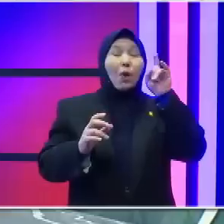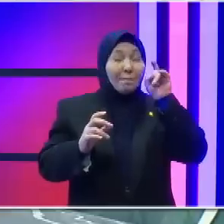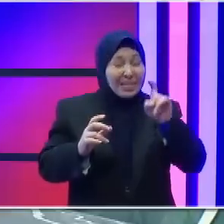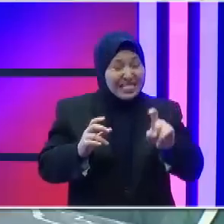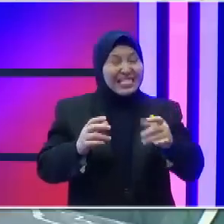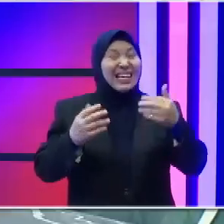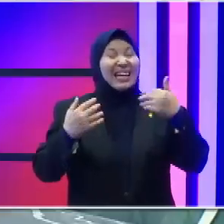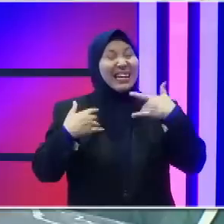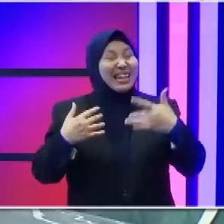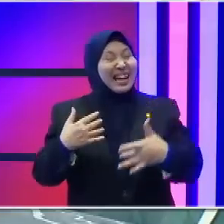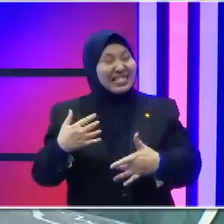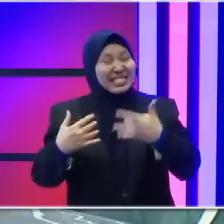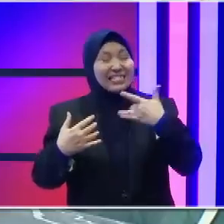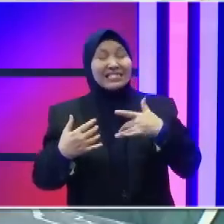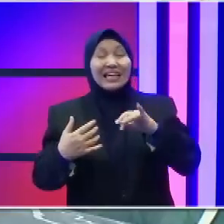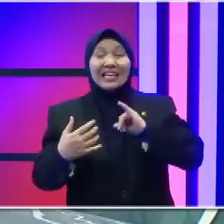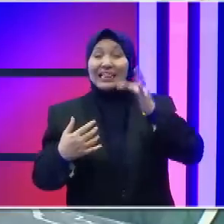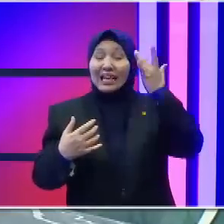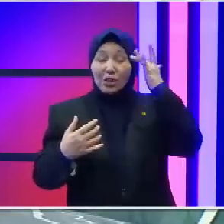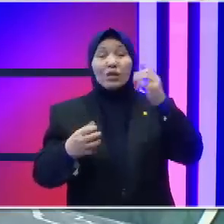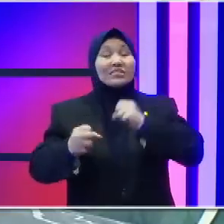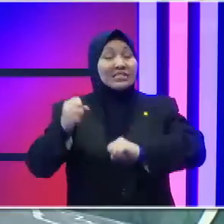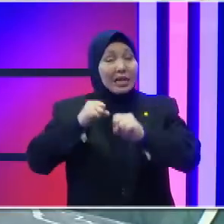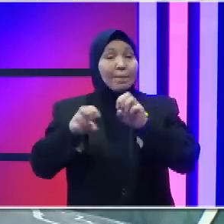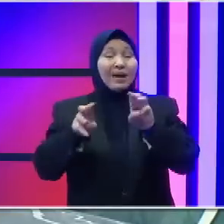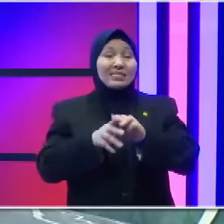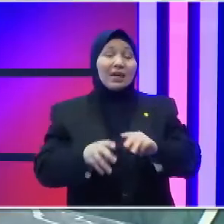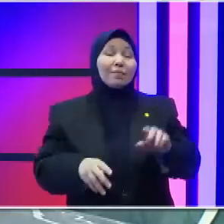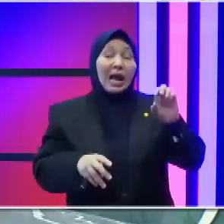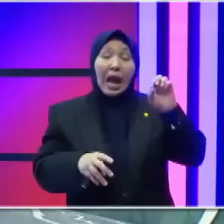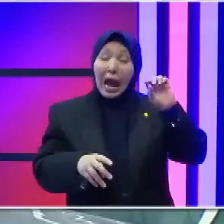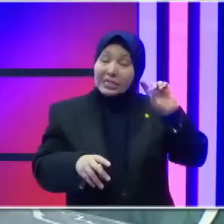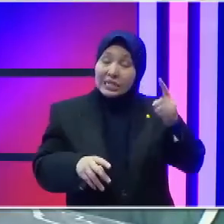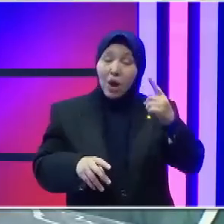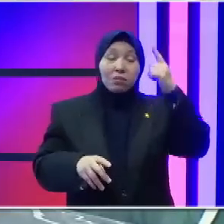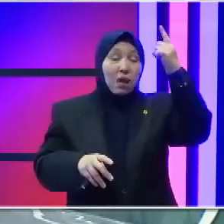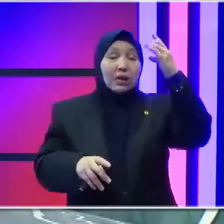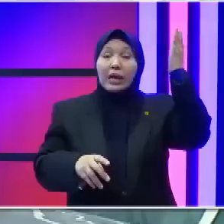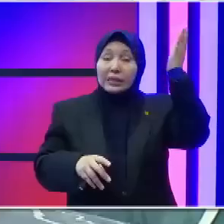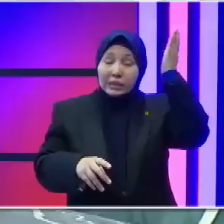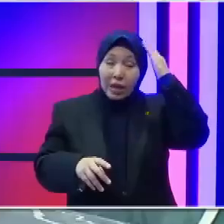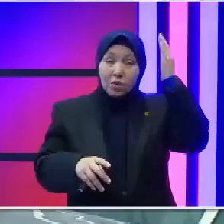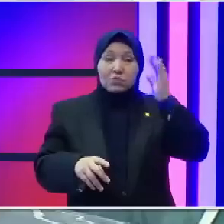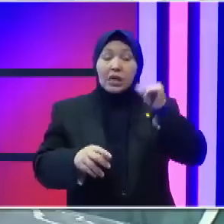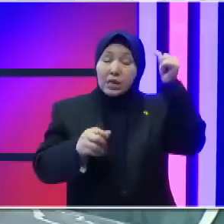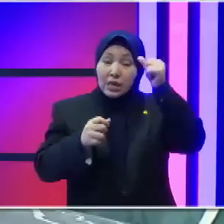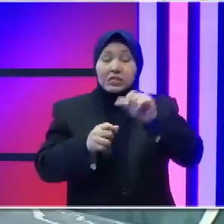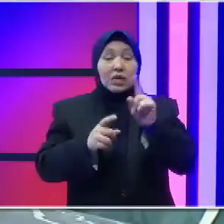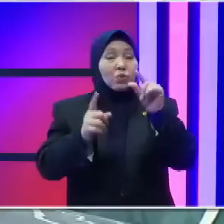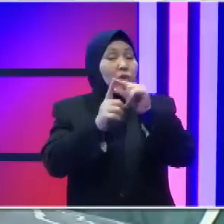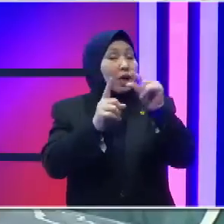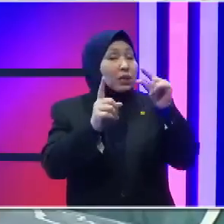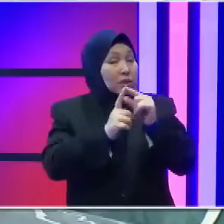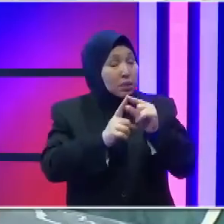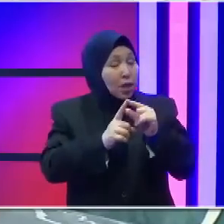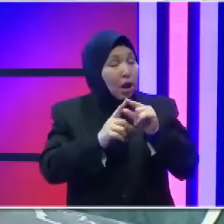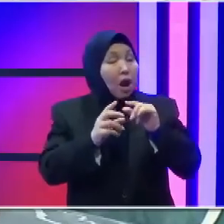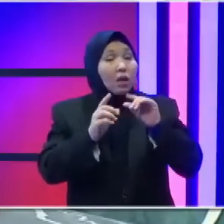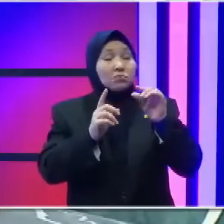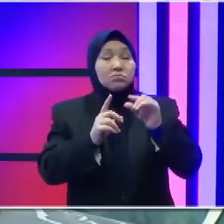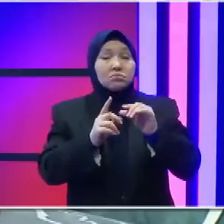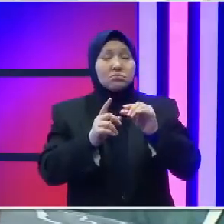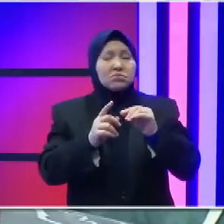macam, saya tak tahu. Sikap macam Taha, Allah Ta'ala yang maha mengetahui. Saya ingat satu kata-kata Ustaz Hafaz, di